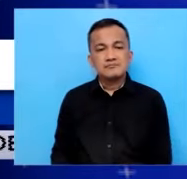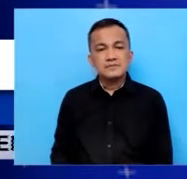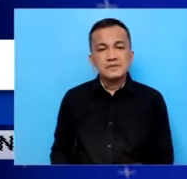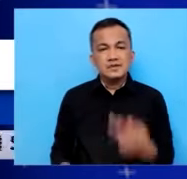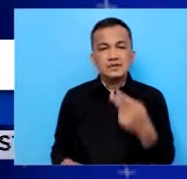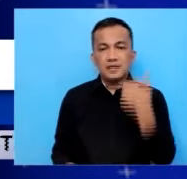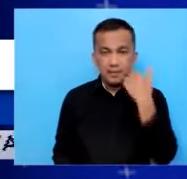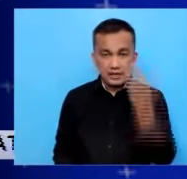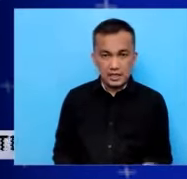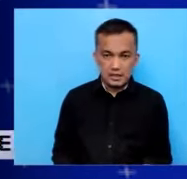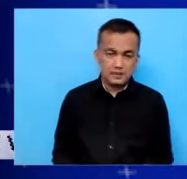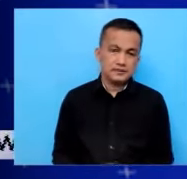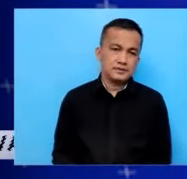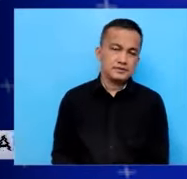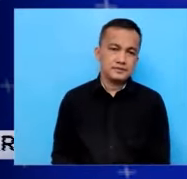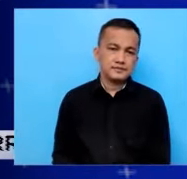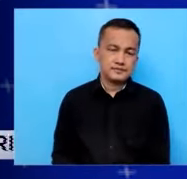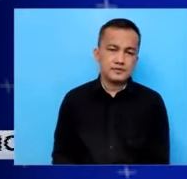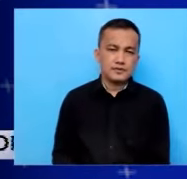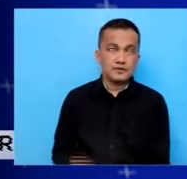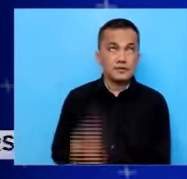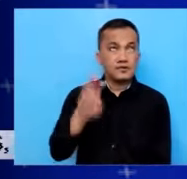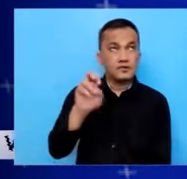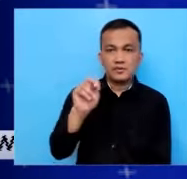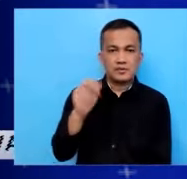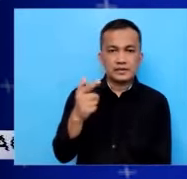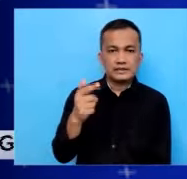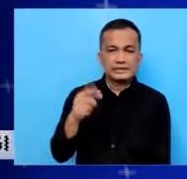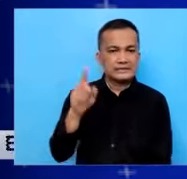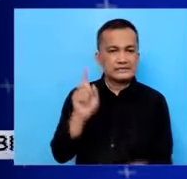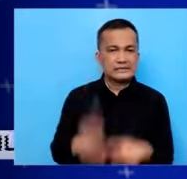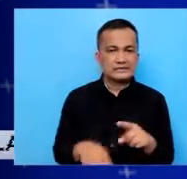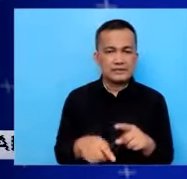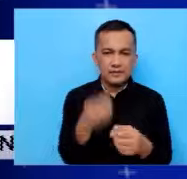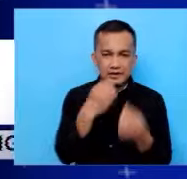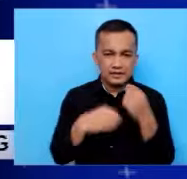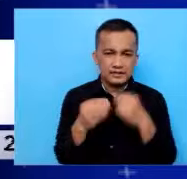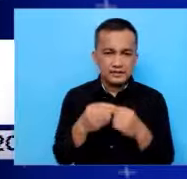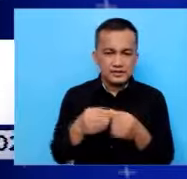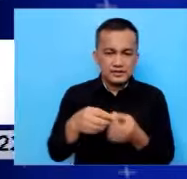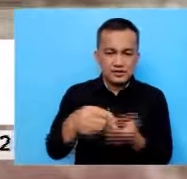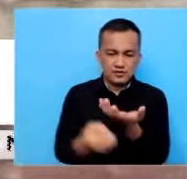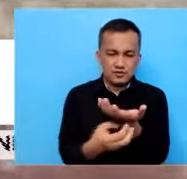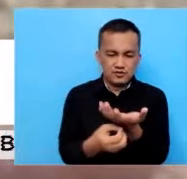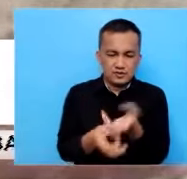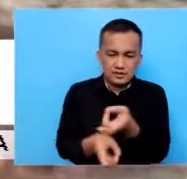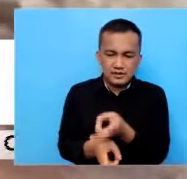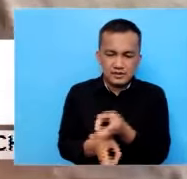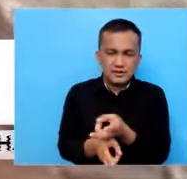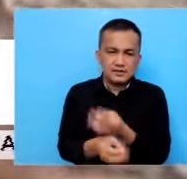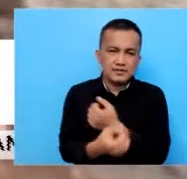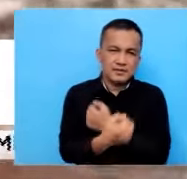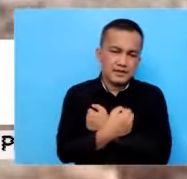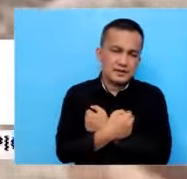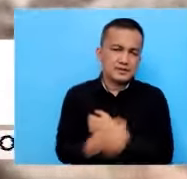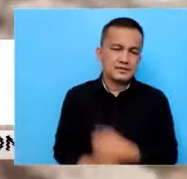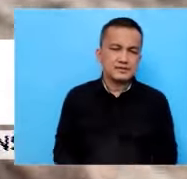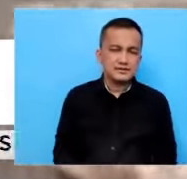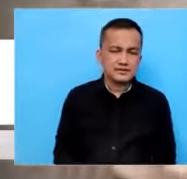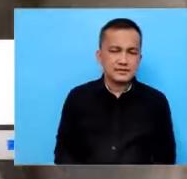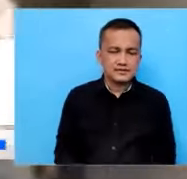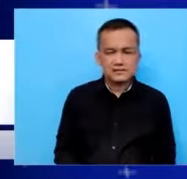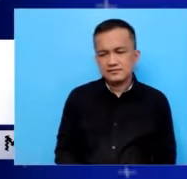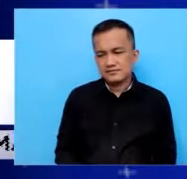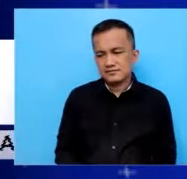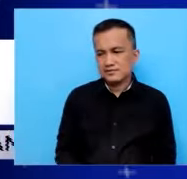siya. Si Mang Uweng hindi raw magawang gawing pulutan o itinola ang alagang napamahal na sa kanya. Kasi nga ba, nagsabi sa